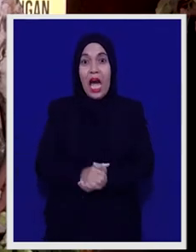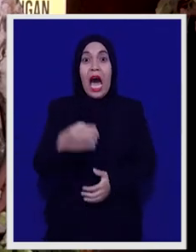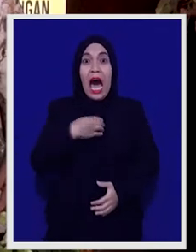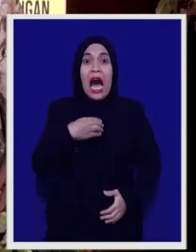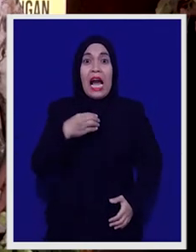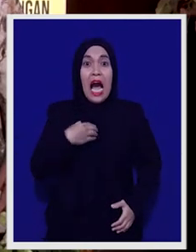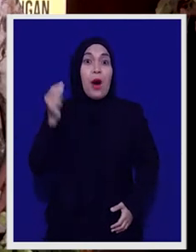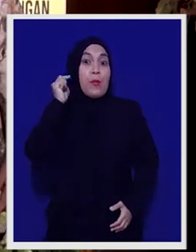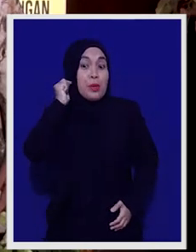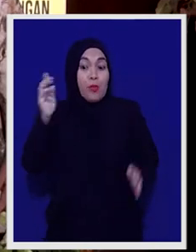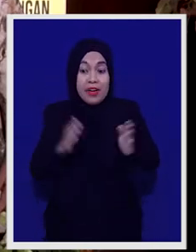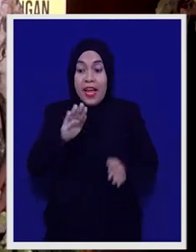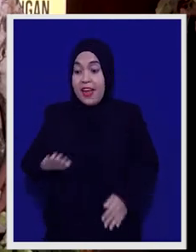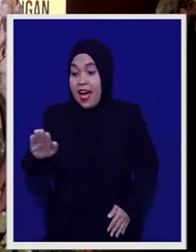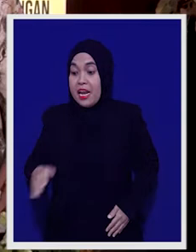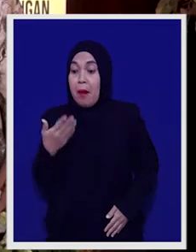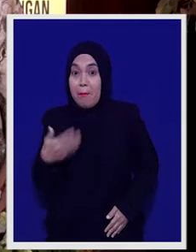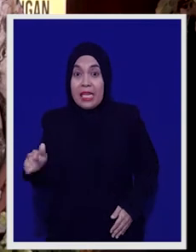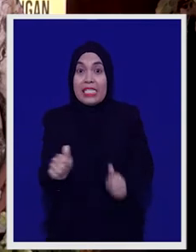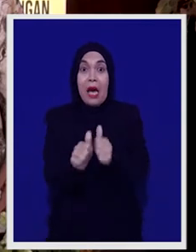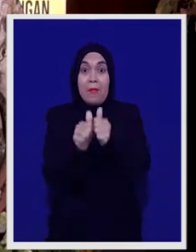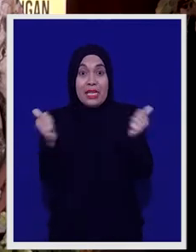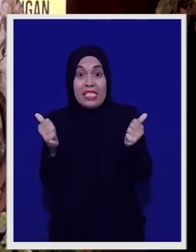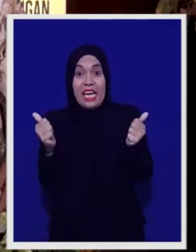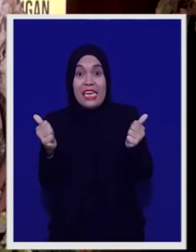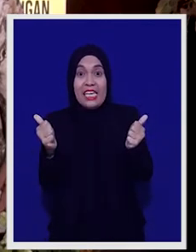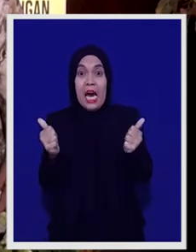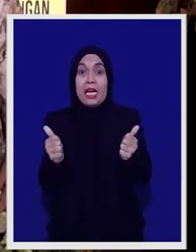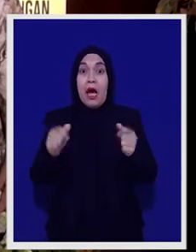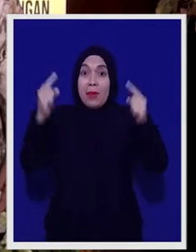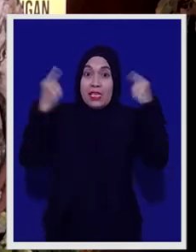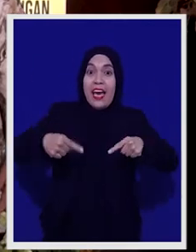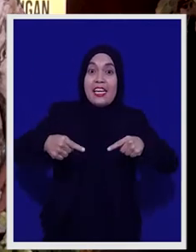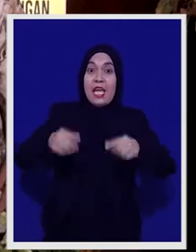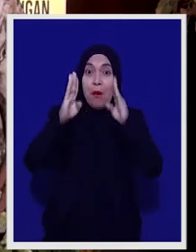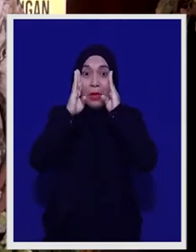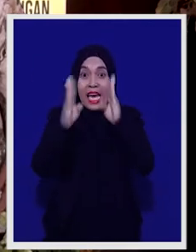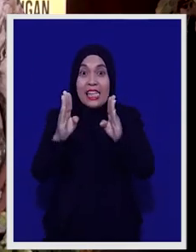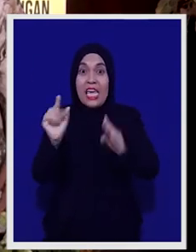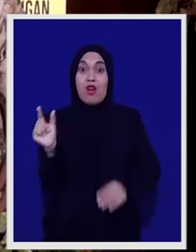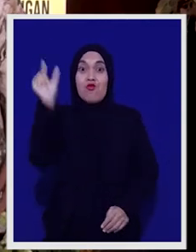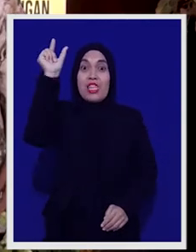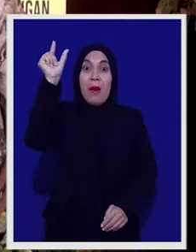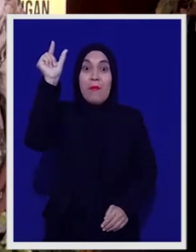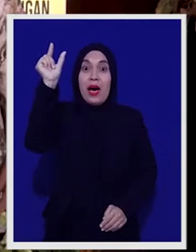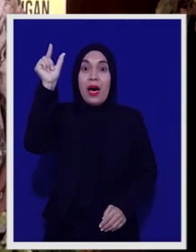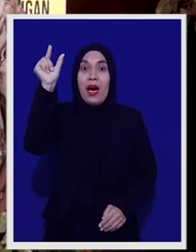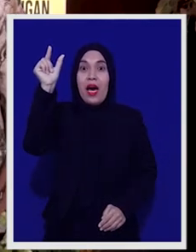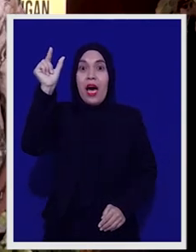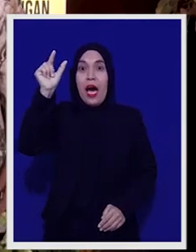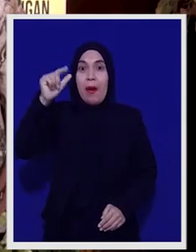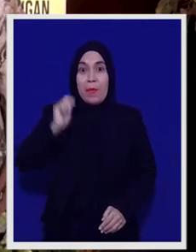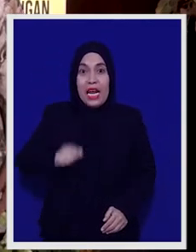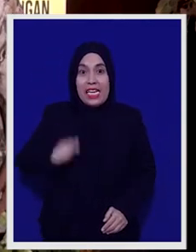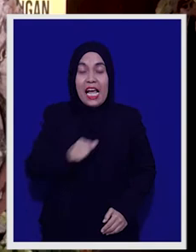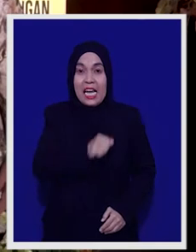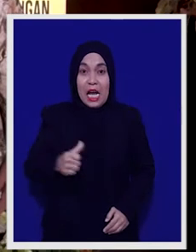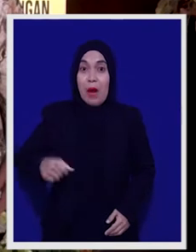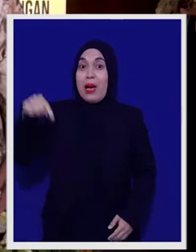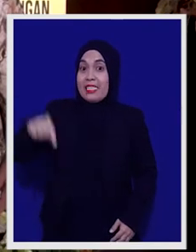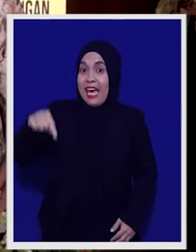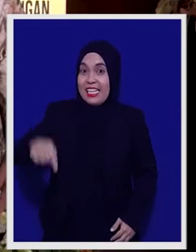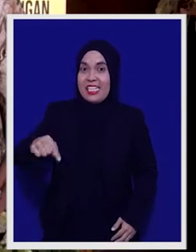Hak-hak perempuan dan anak pasca penceraian menjadi perhatian utama peradilan agama saat